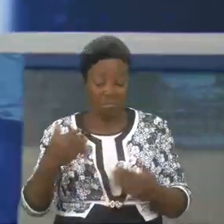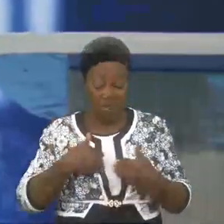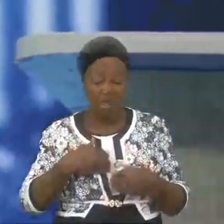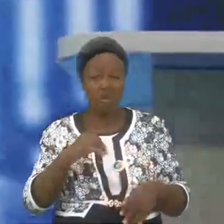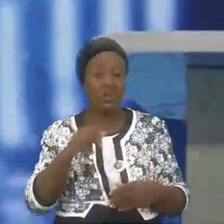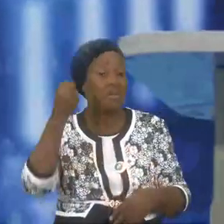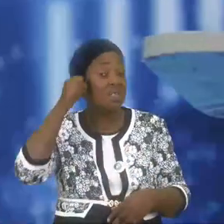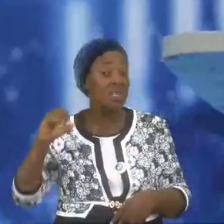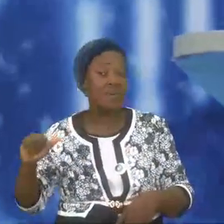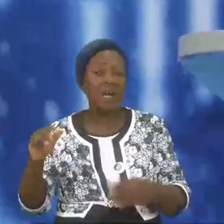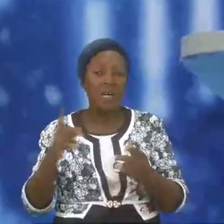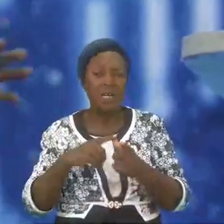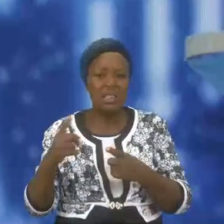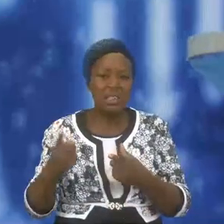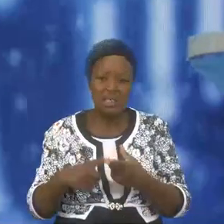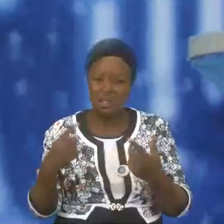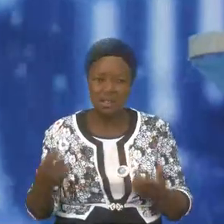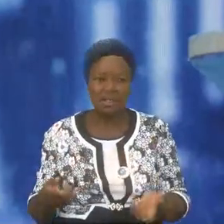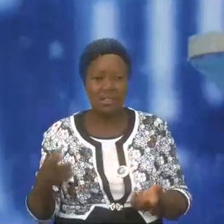d'argent. Maintenant, le tronc,